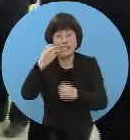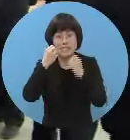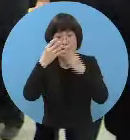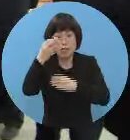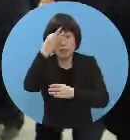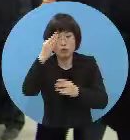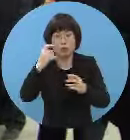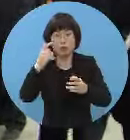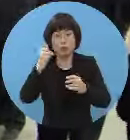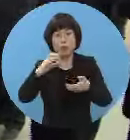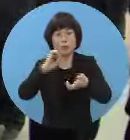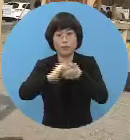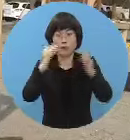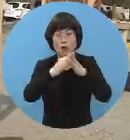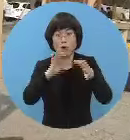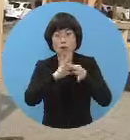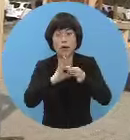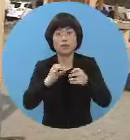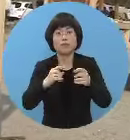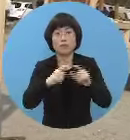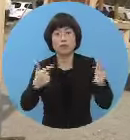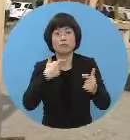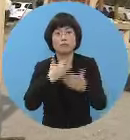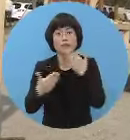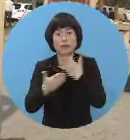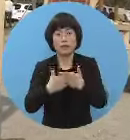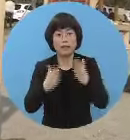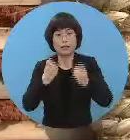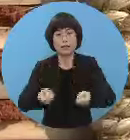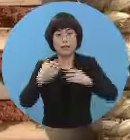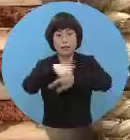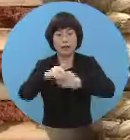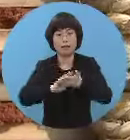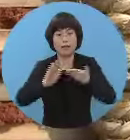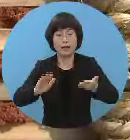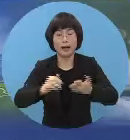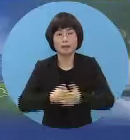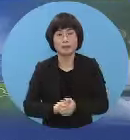전시되고 흙집짓기 등 다채로운 체험행사가 펼쳐집니다.